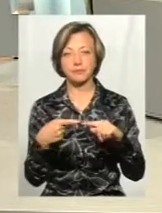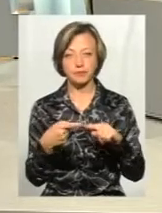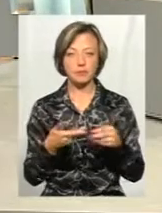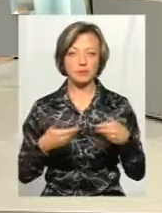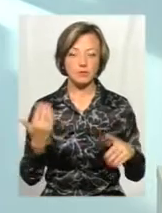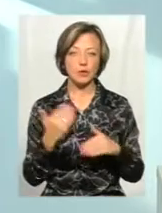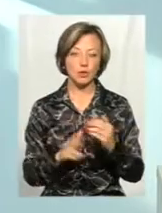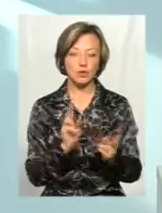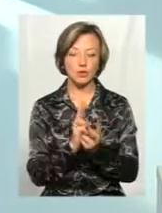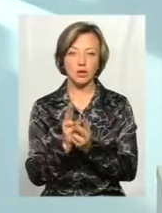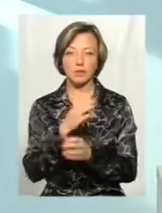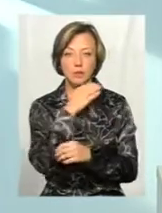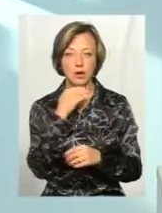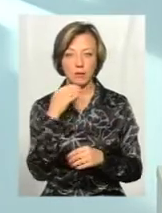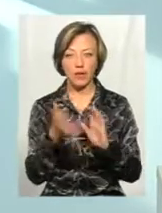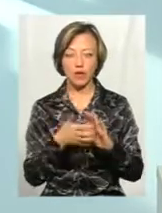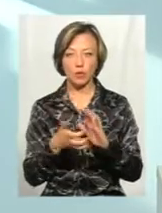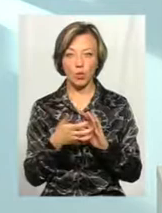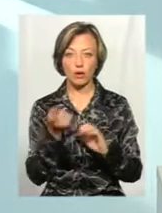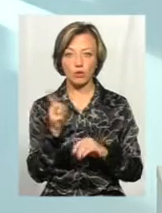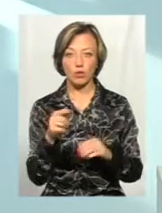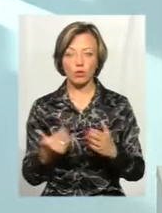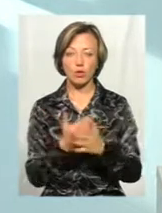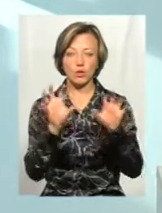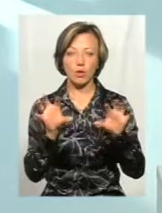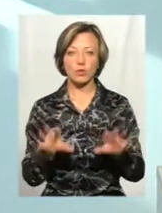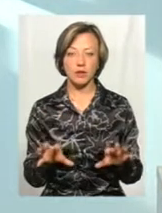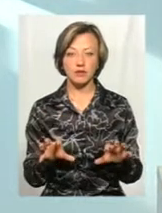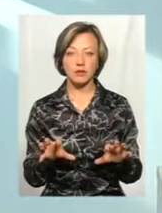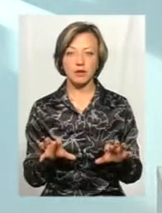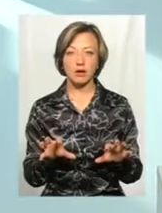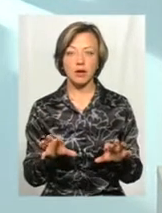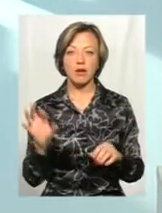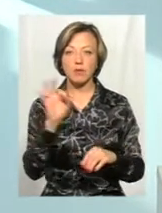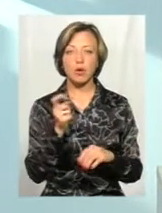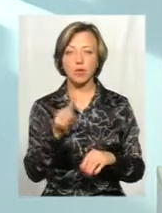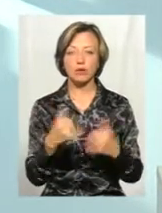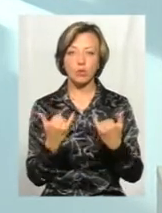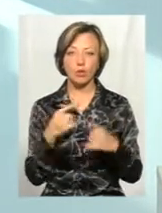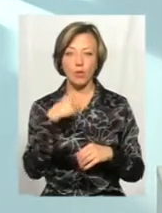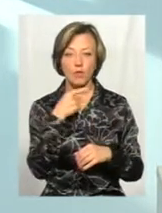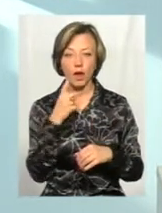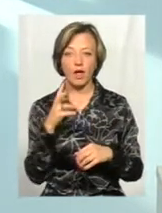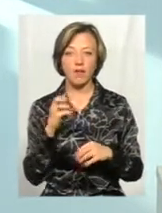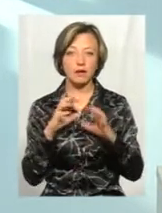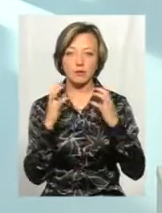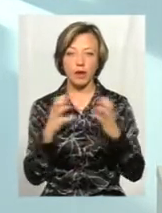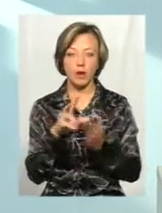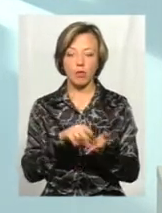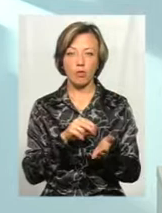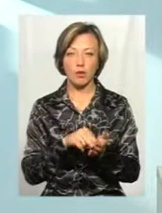вже стикаємося з багатьма недоліками навіть того нового законодавства, да, і навіть про те, що ми сьогодні говорили, що не зберігаються